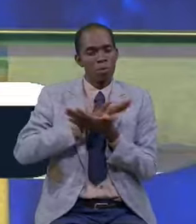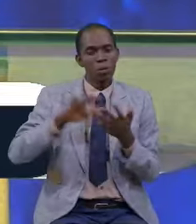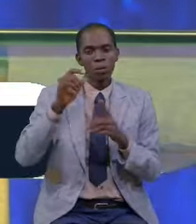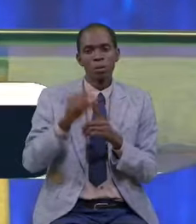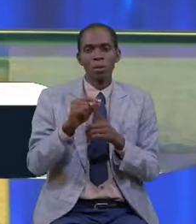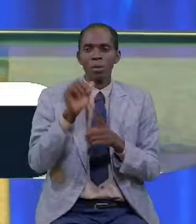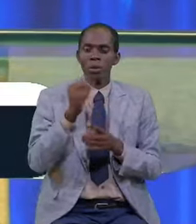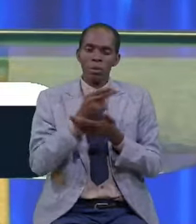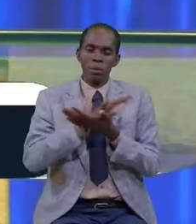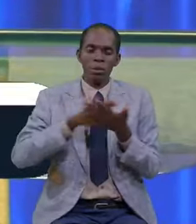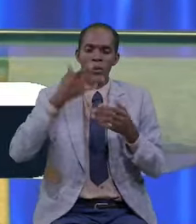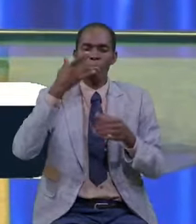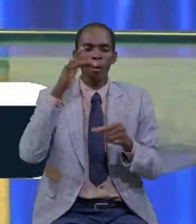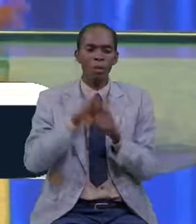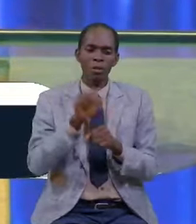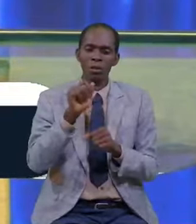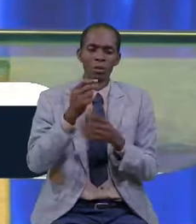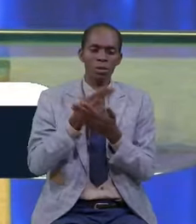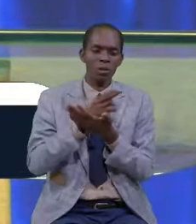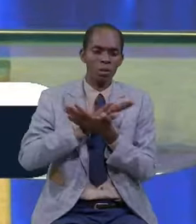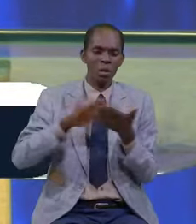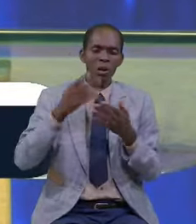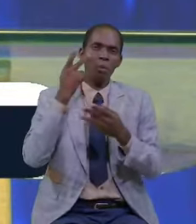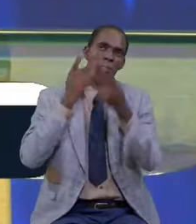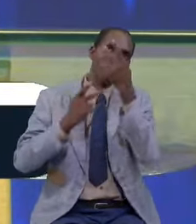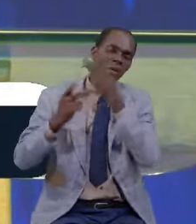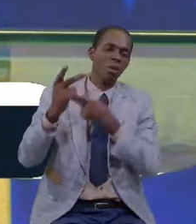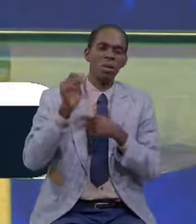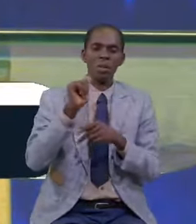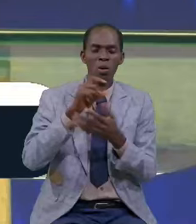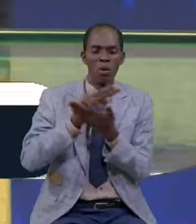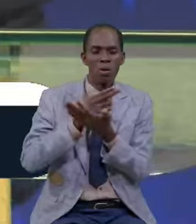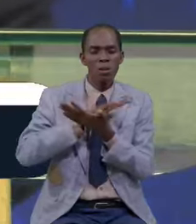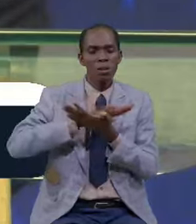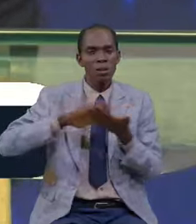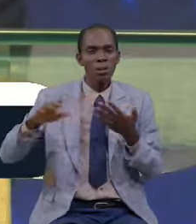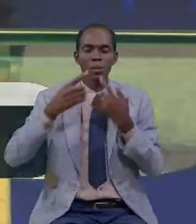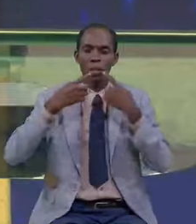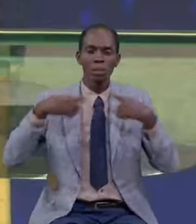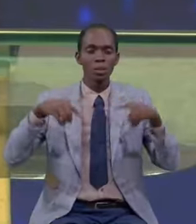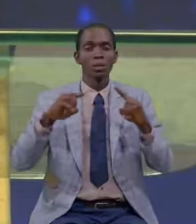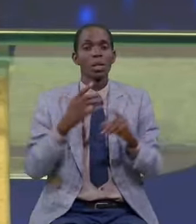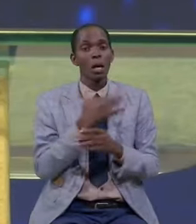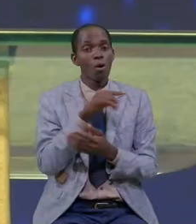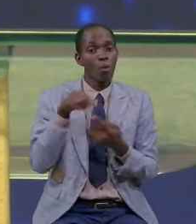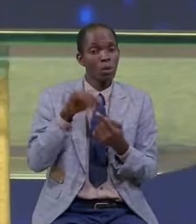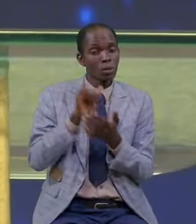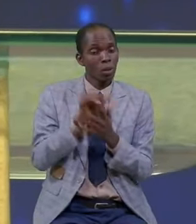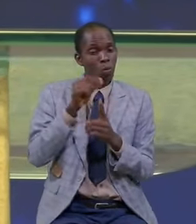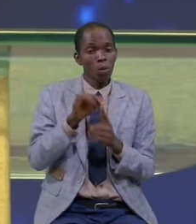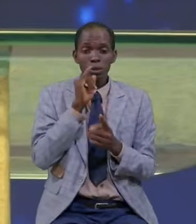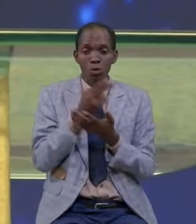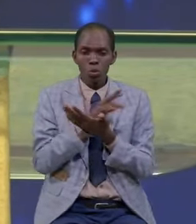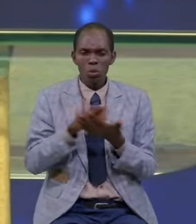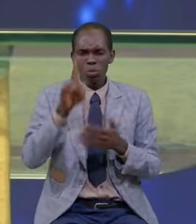sainte, c'est une prophétie sainte, c'est une promesse sacrée, c'est une déclaration sainte. Lorsque c'est saint, vous ne pouvez rien ôter